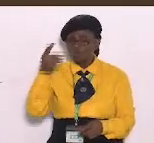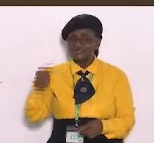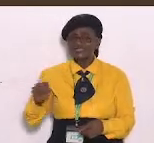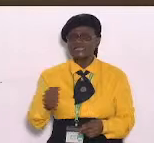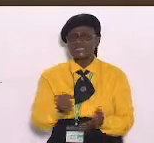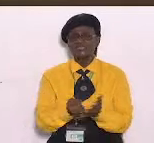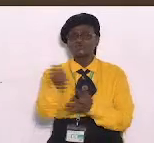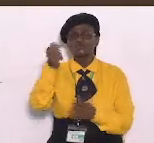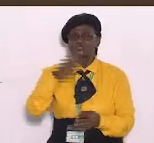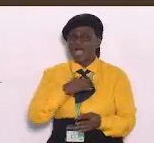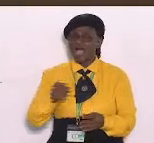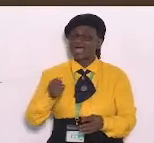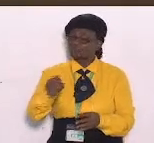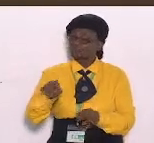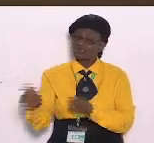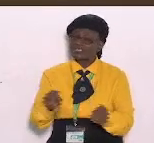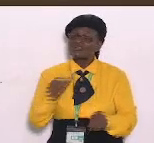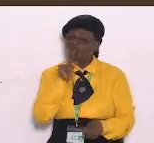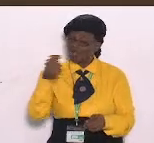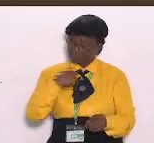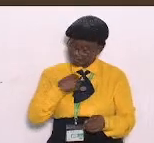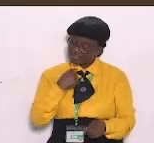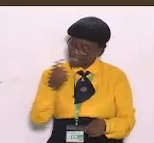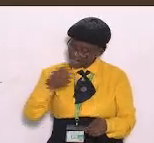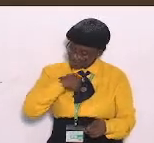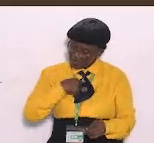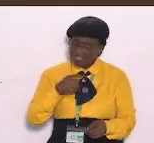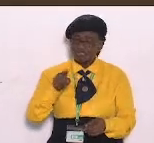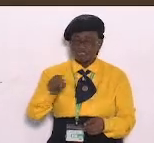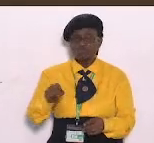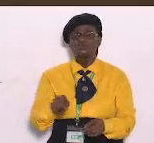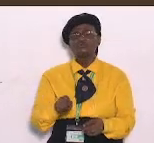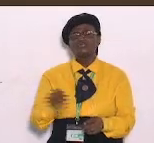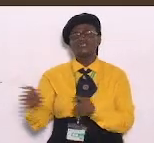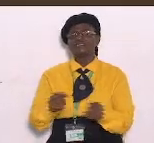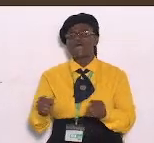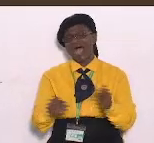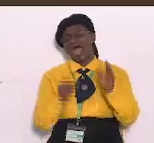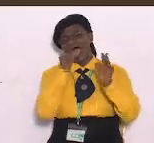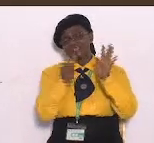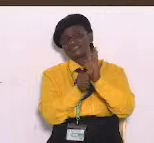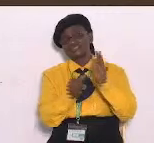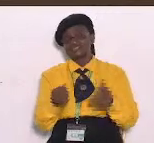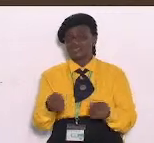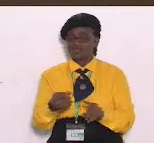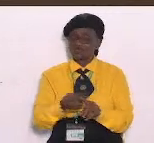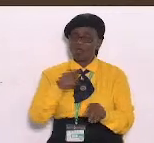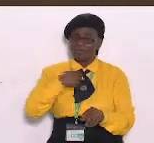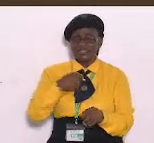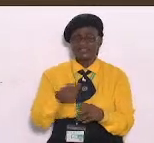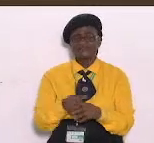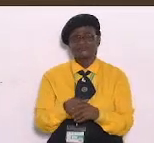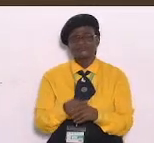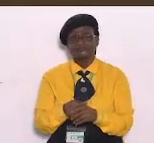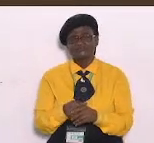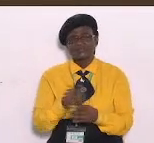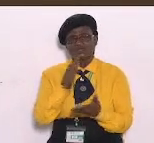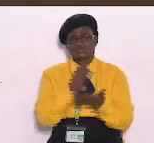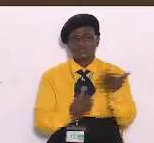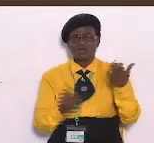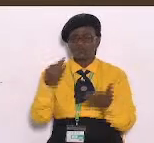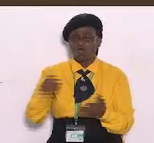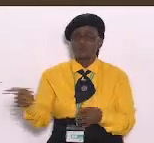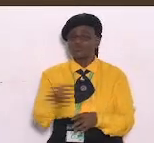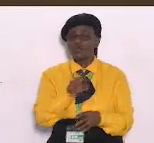découvert la vérité et tu as caché cela pour à moi tu ne m'as pas montré